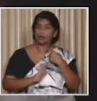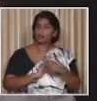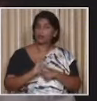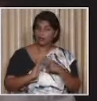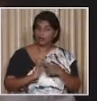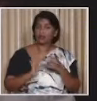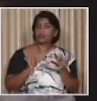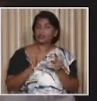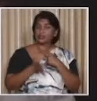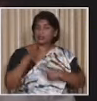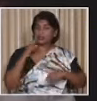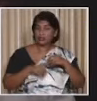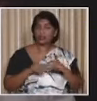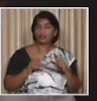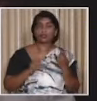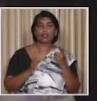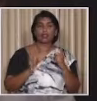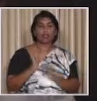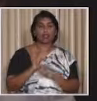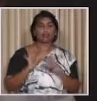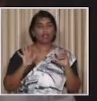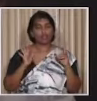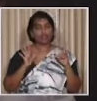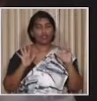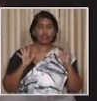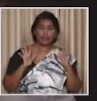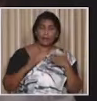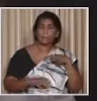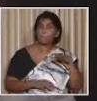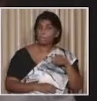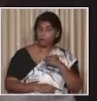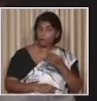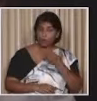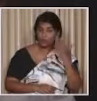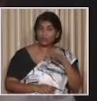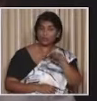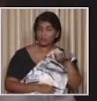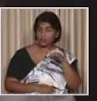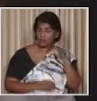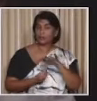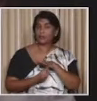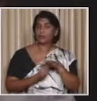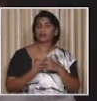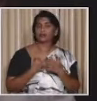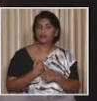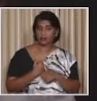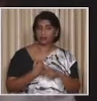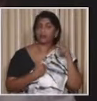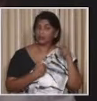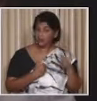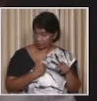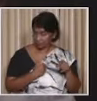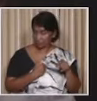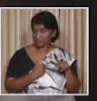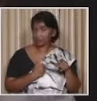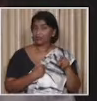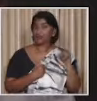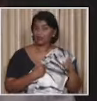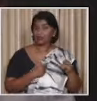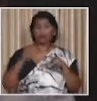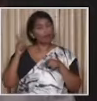ඡන්ද ලක්ෂ 80ක්, 90ක්, 100ක් පාවිච්චි කරන්න පුළුවන් සමාජ පරිසරයක් ගොඩනගගෙන. එතකොට ඒකද